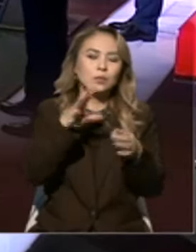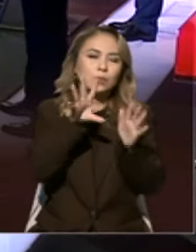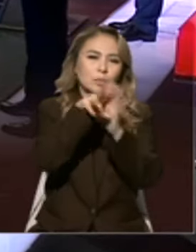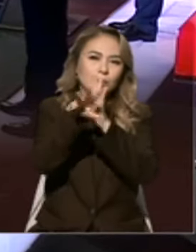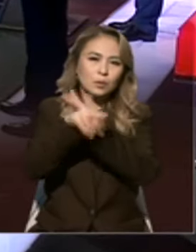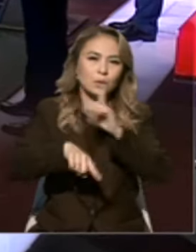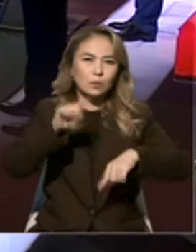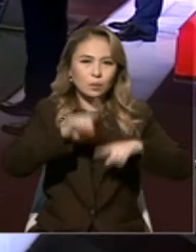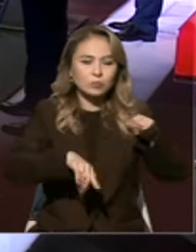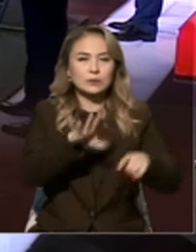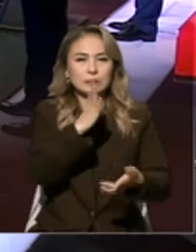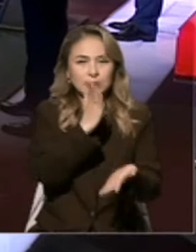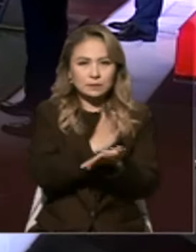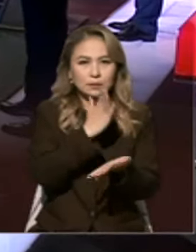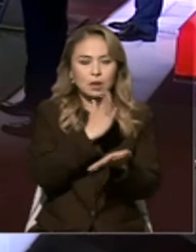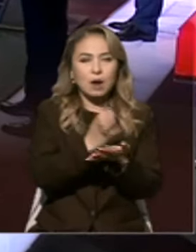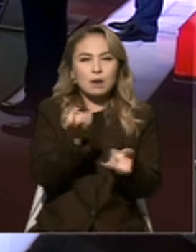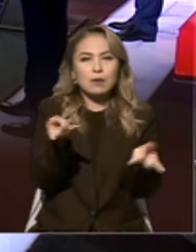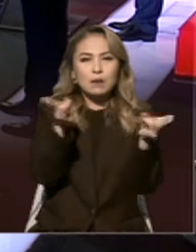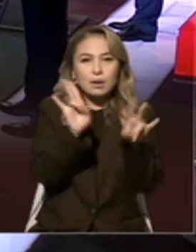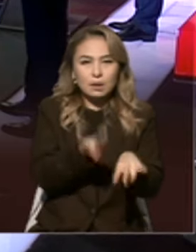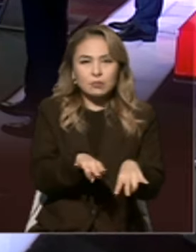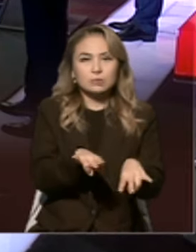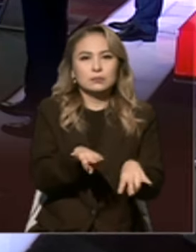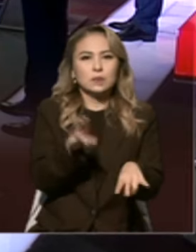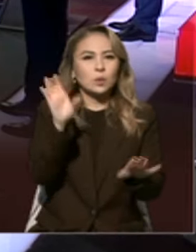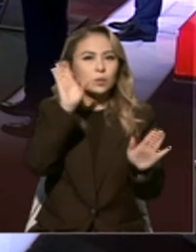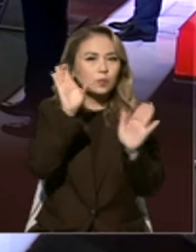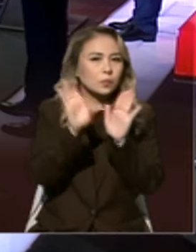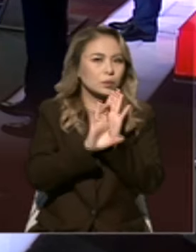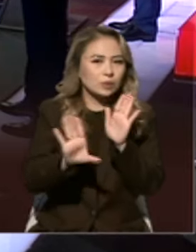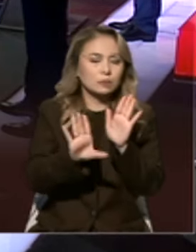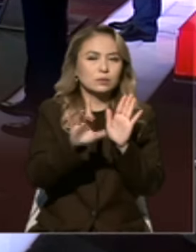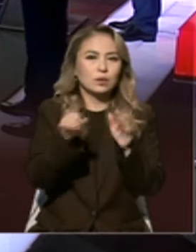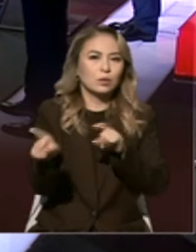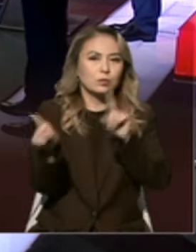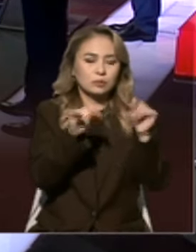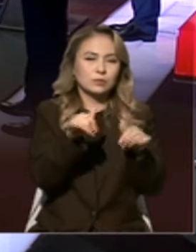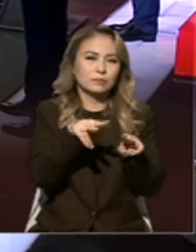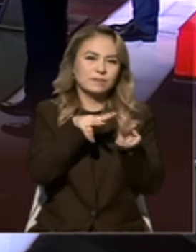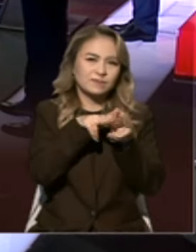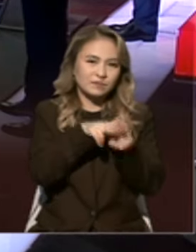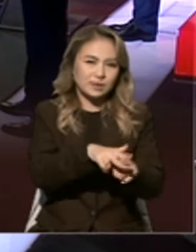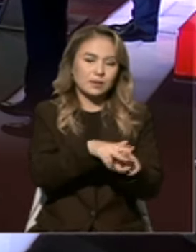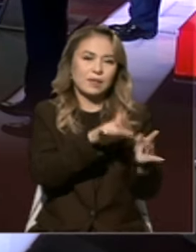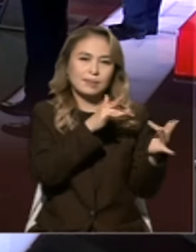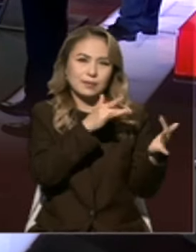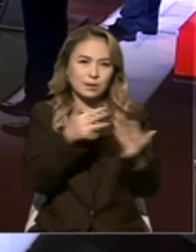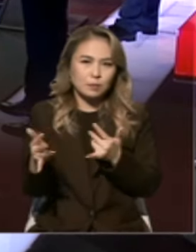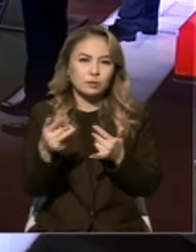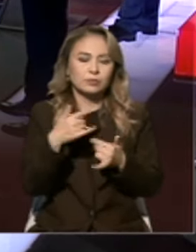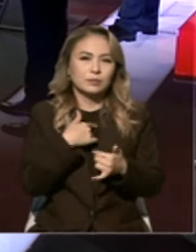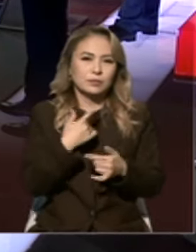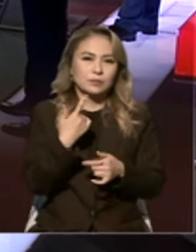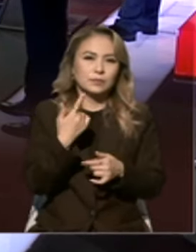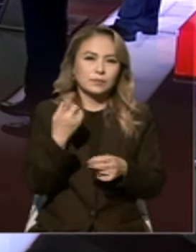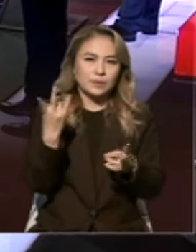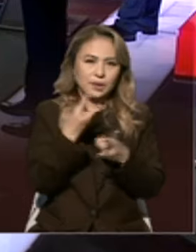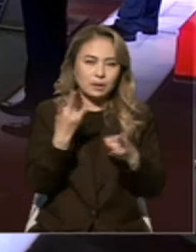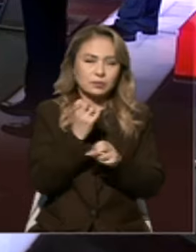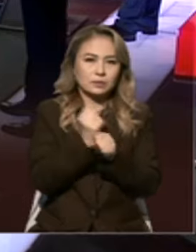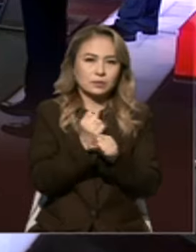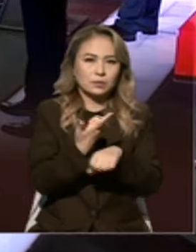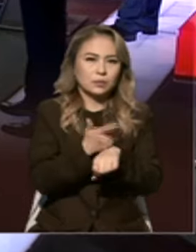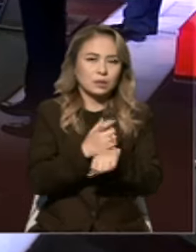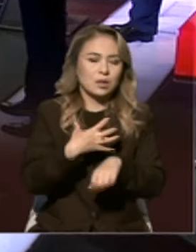туысқандарына. Ал қалған тыңдамай көшпегендерді қазір енді мәжбүрлеп көшіруге біздер де мәжбүр болып отыр. Өйткені біз